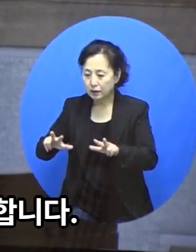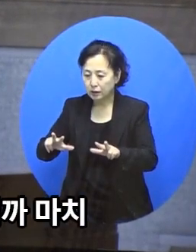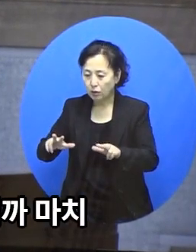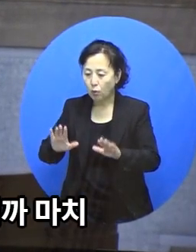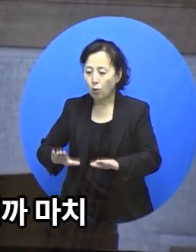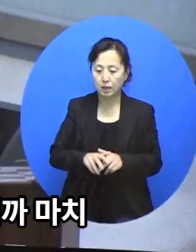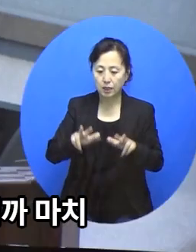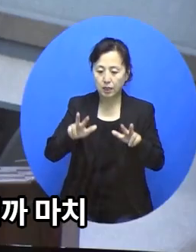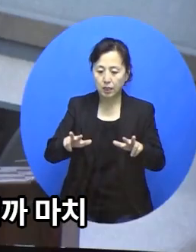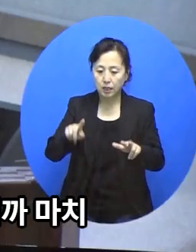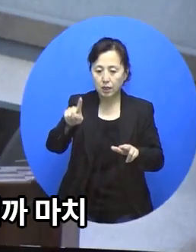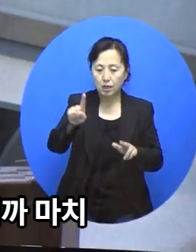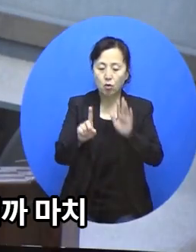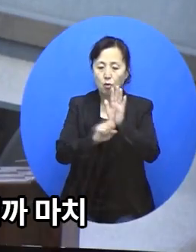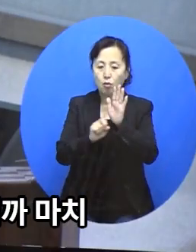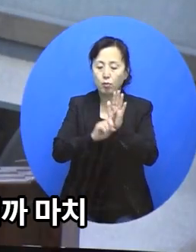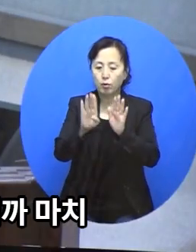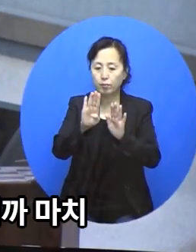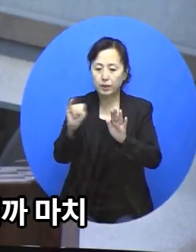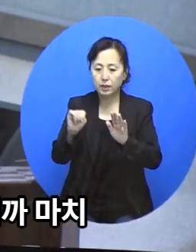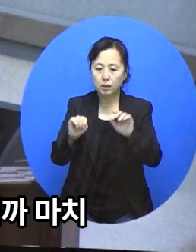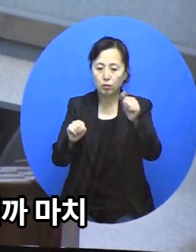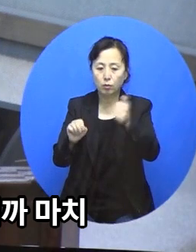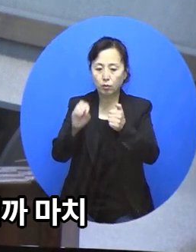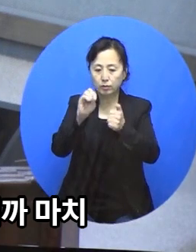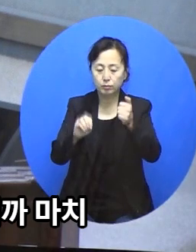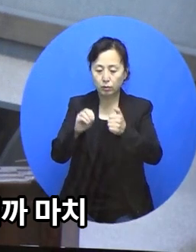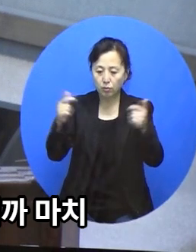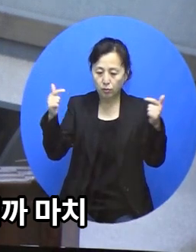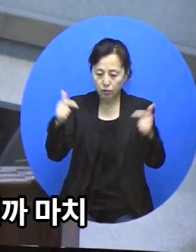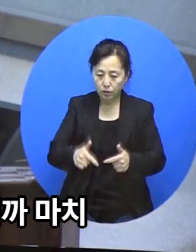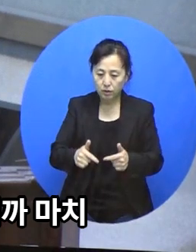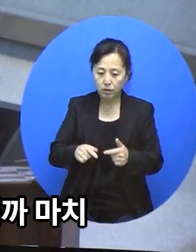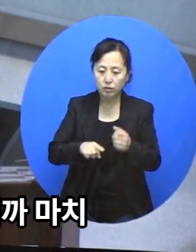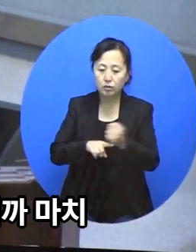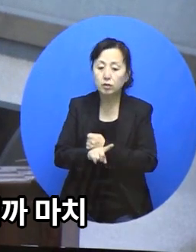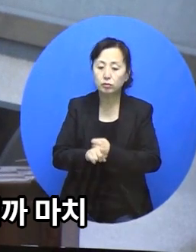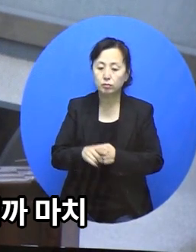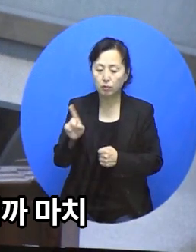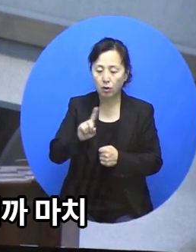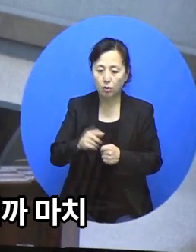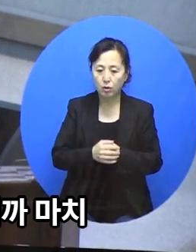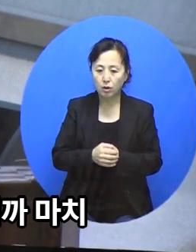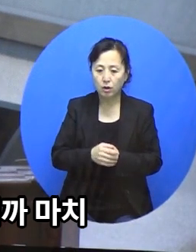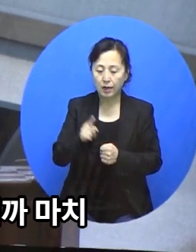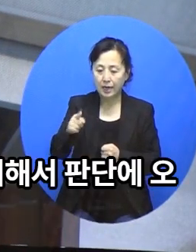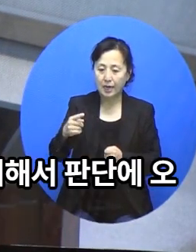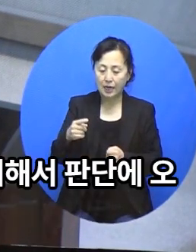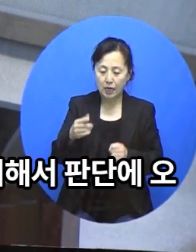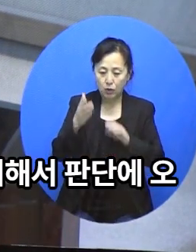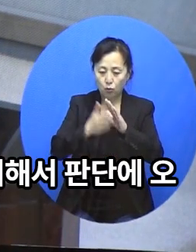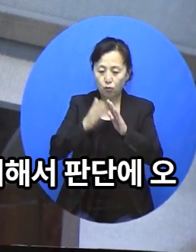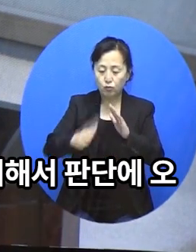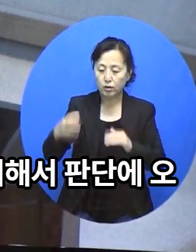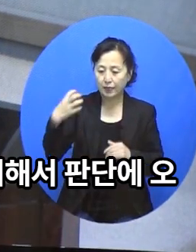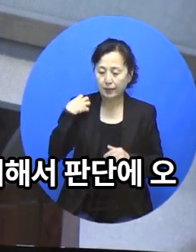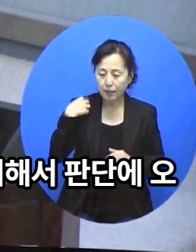못합니다. 네, 왜냐하면 예. 확실하게 좋은 방법이 있다면 왜 의회가 삭감을 하겠습니까? 그러니까 마치 의회가